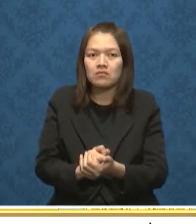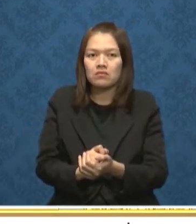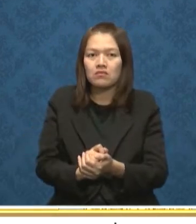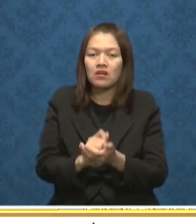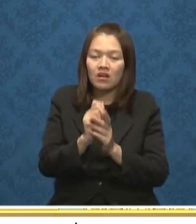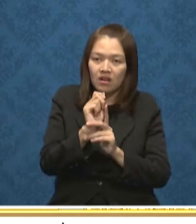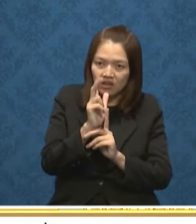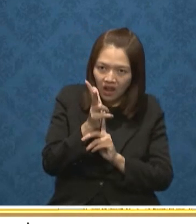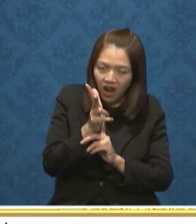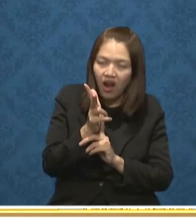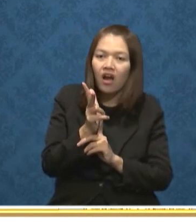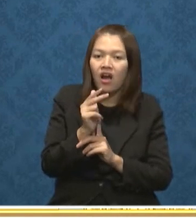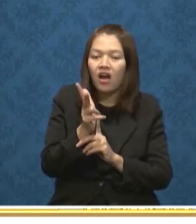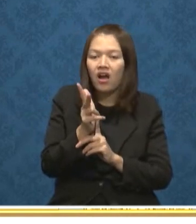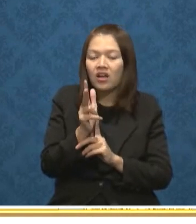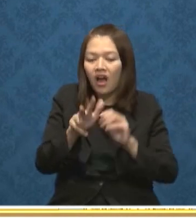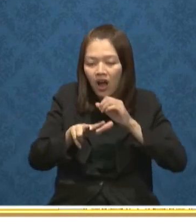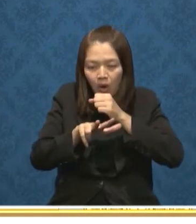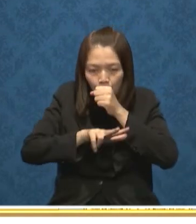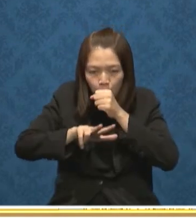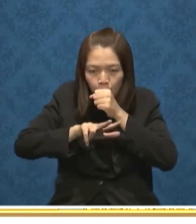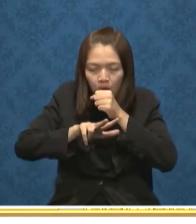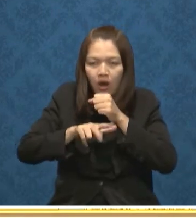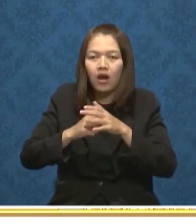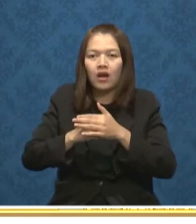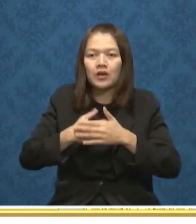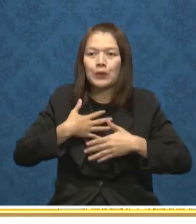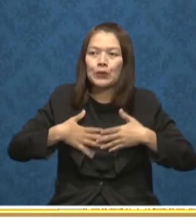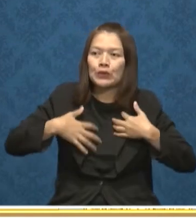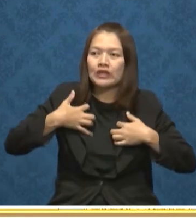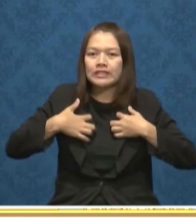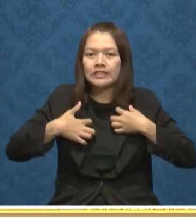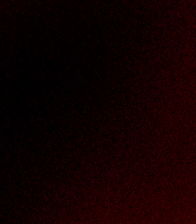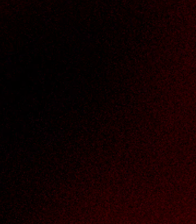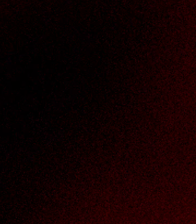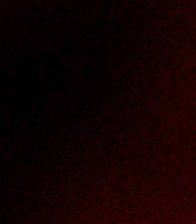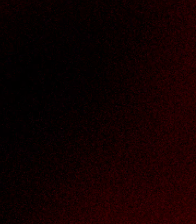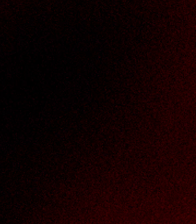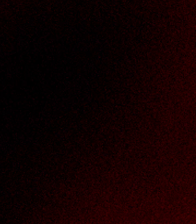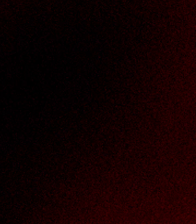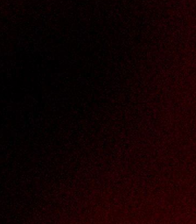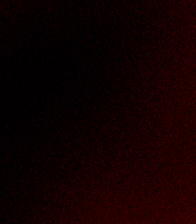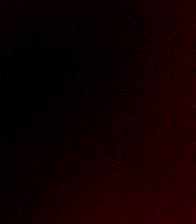เริ่มมีกัญชาเข้ามาด้วยทีนี้ประชาชนว้าวุ่นเลยค่ะเริ่มว้าวุ่นแล้วนะคะฝากไว้ด้วยค่ะ